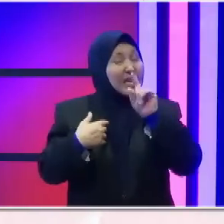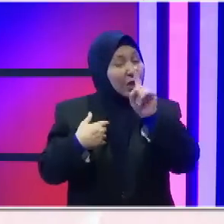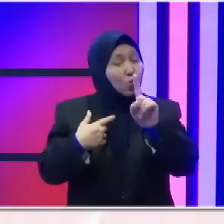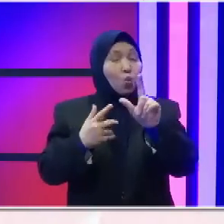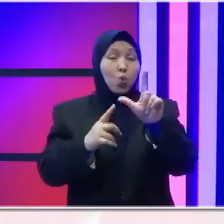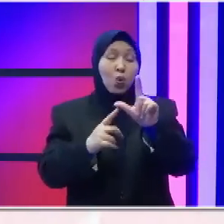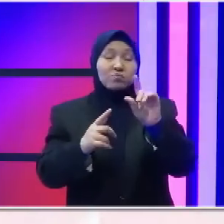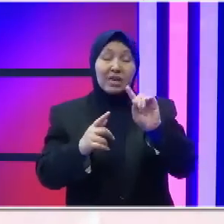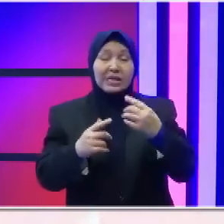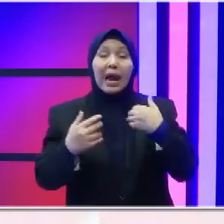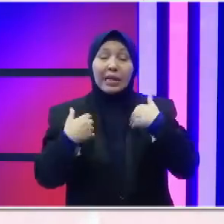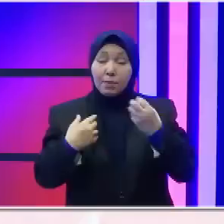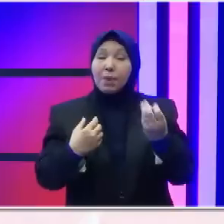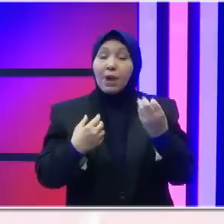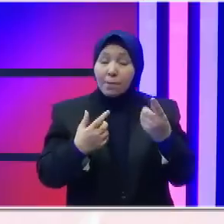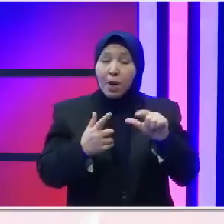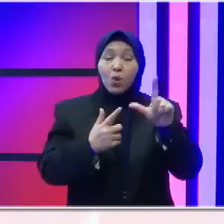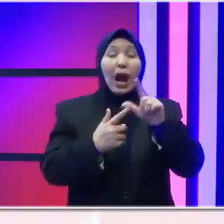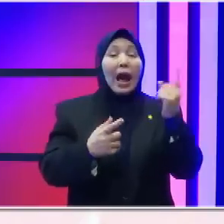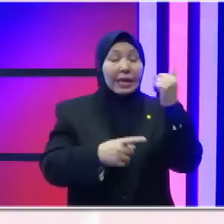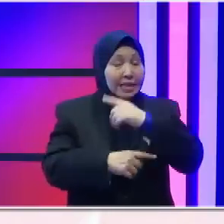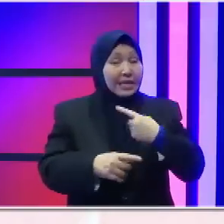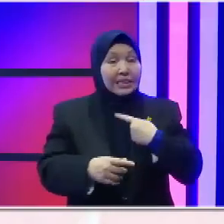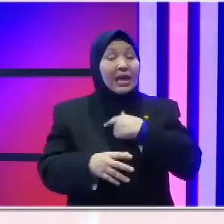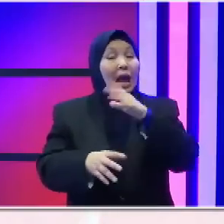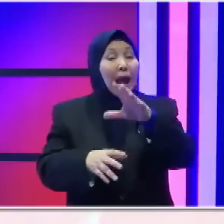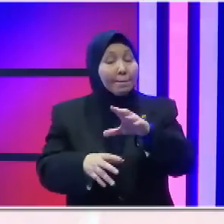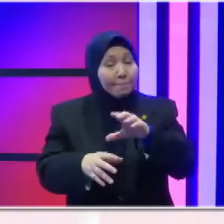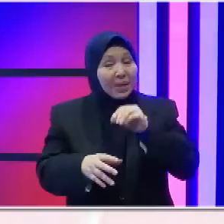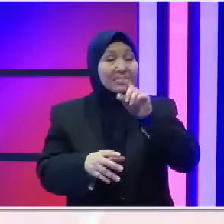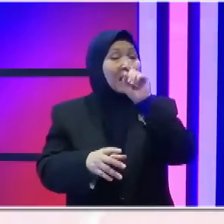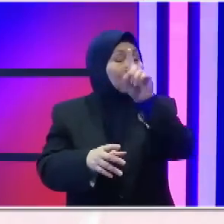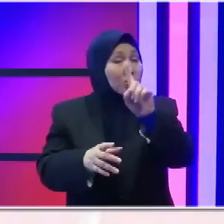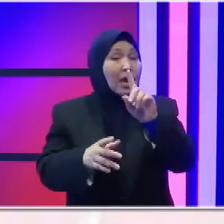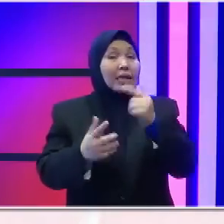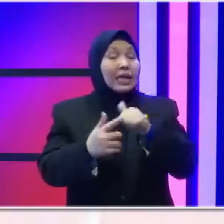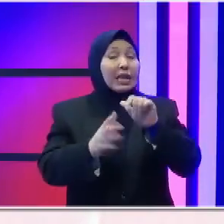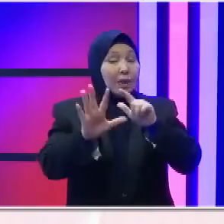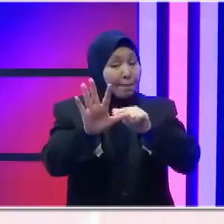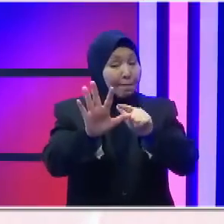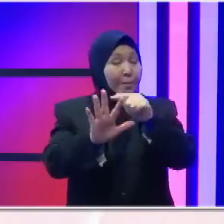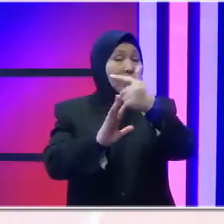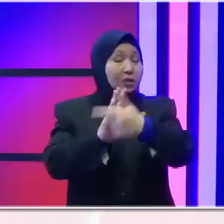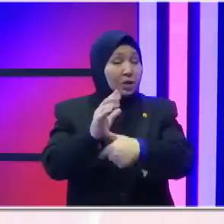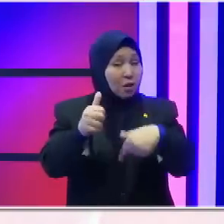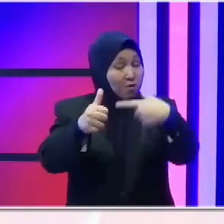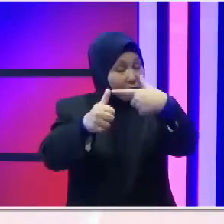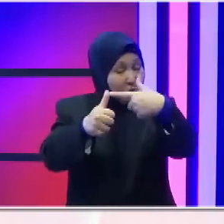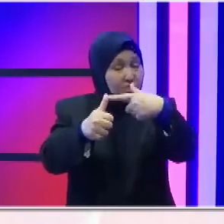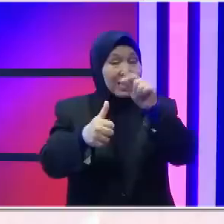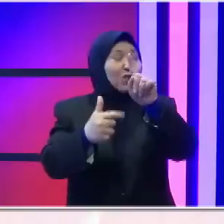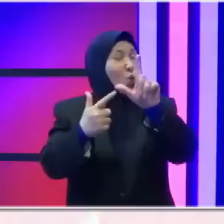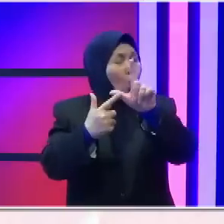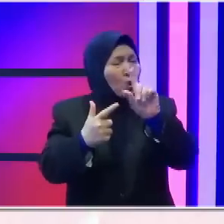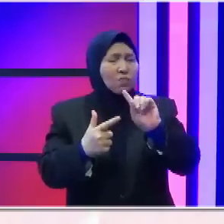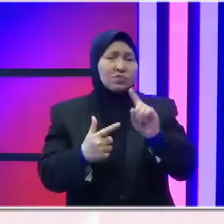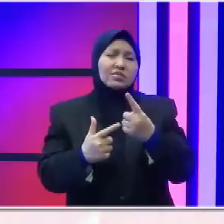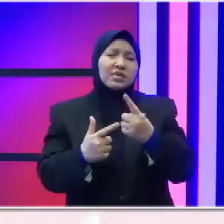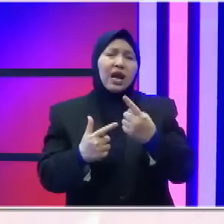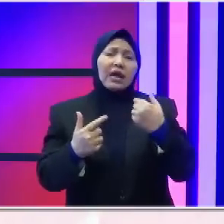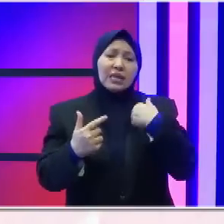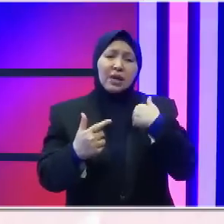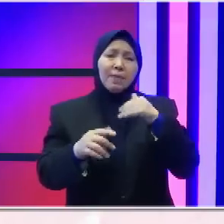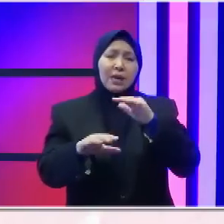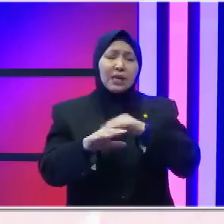huruf dan beberapa huruf. Hari ini kita ambil satu dahulu daripada lima keadaan. Yang pertama, huruf-huruf pembukaan surah yang mempunyai satu huruf sahaja. Terdapat